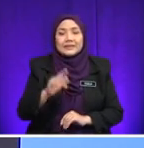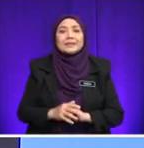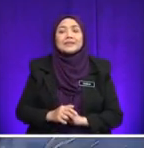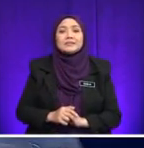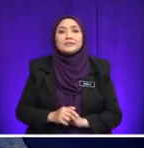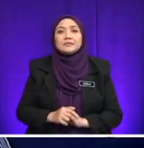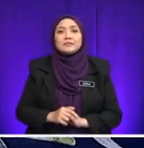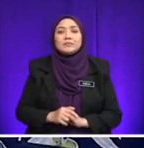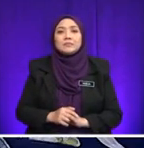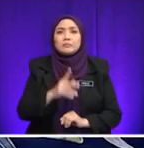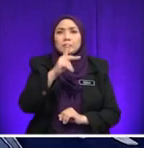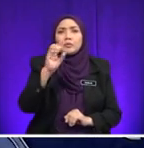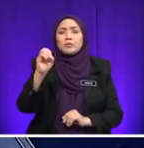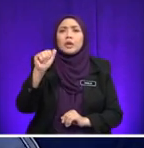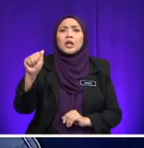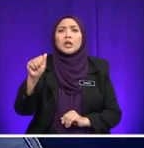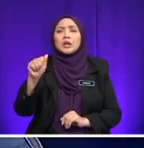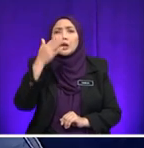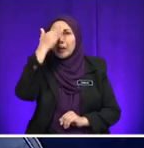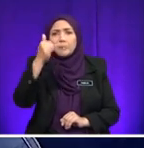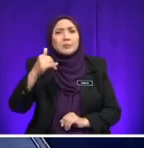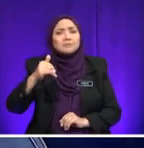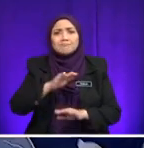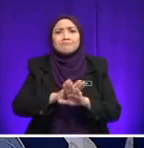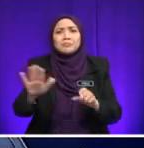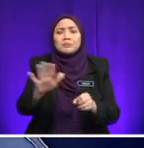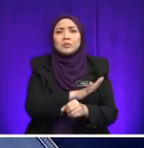ini kenapa tidak memenuhi